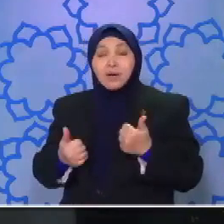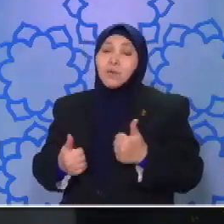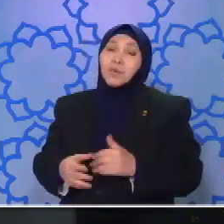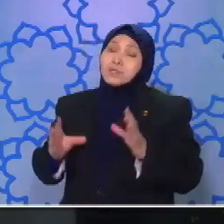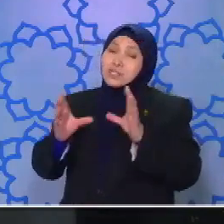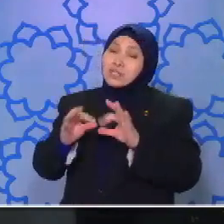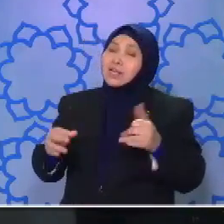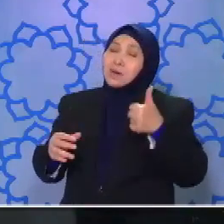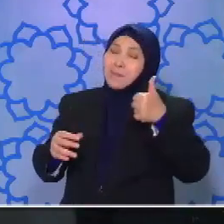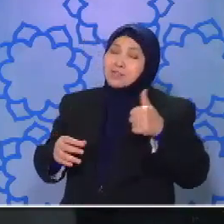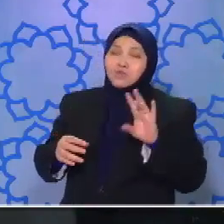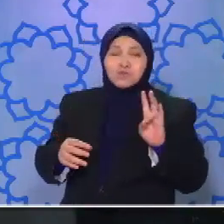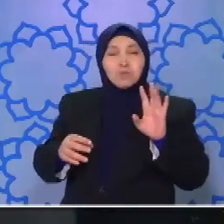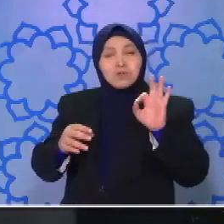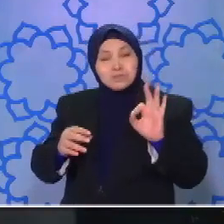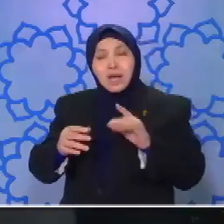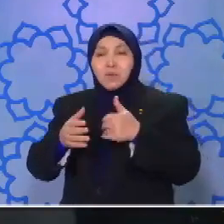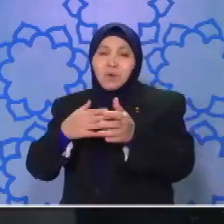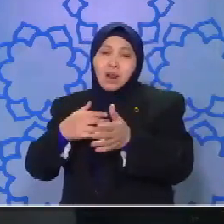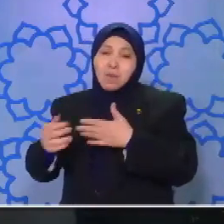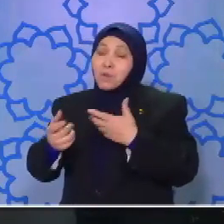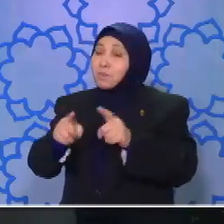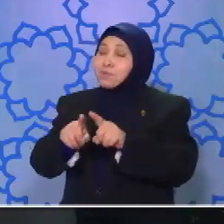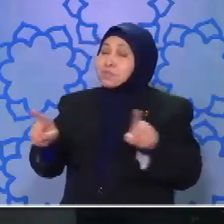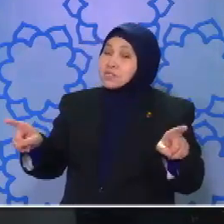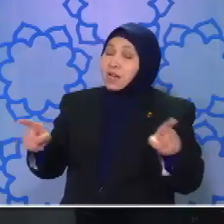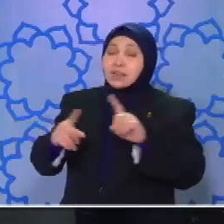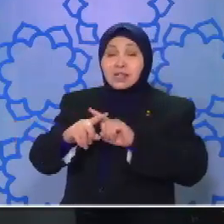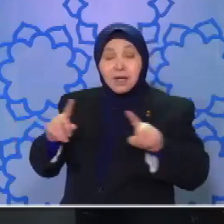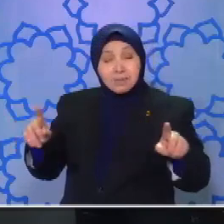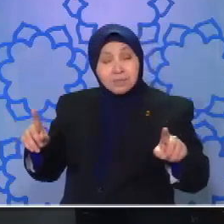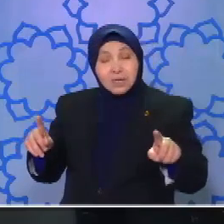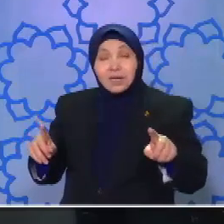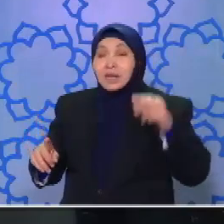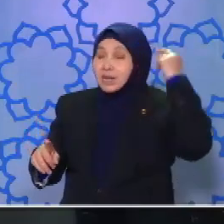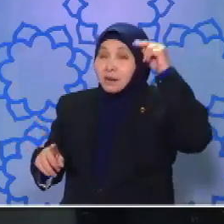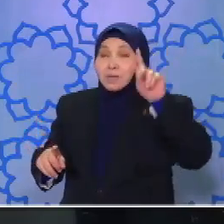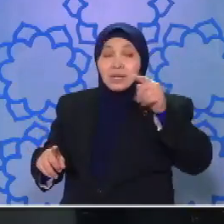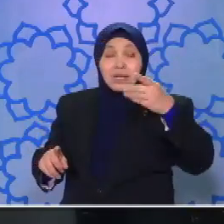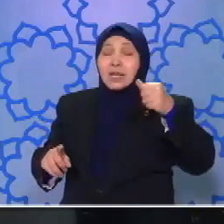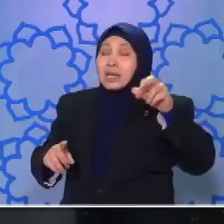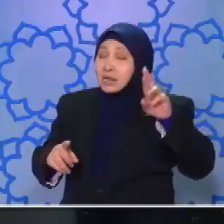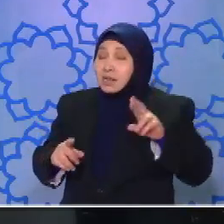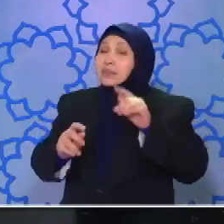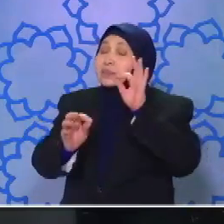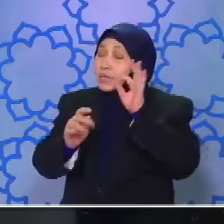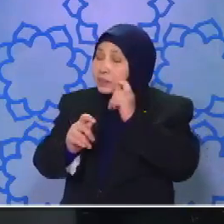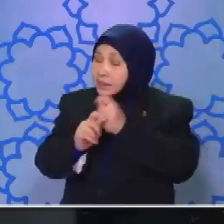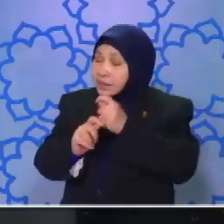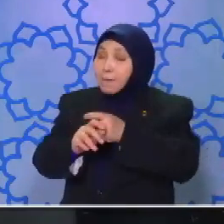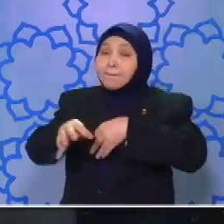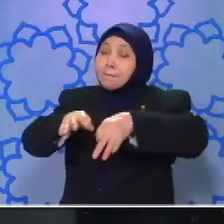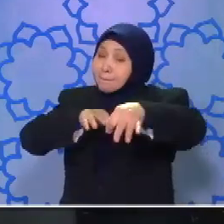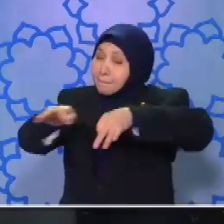ni ayat 79, bagaimana walaupun perpisahan tapi Al-Khidir tetap akan menerangkan, ya, kenapa